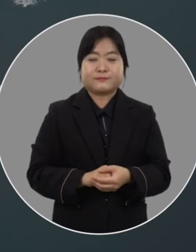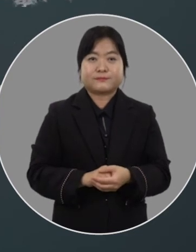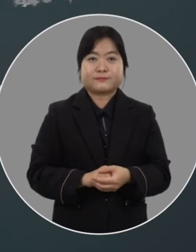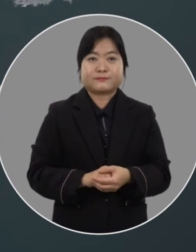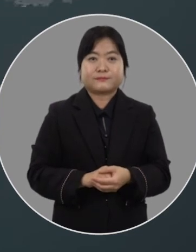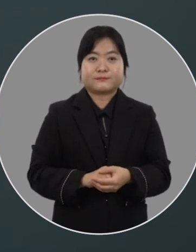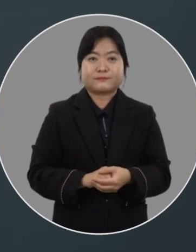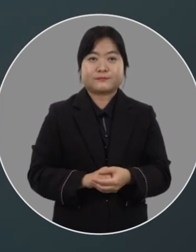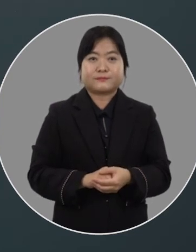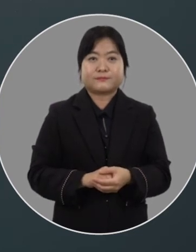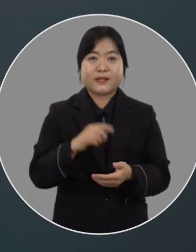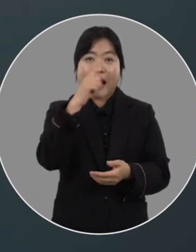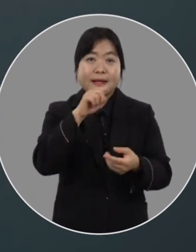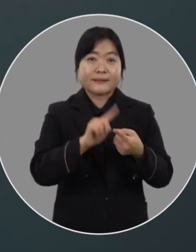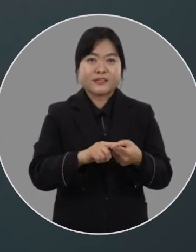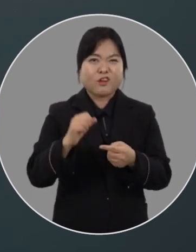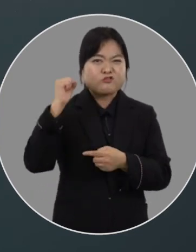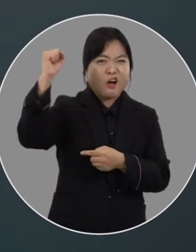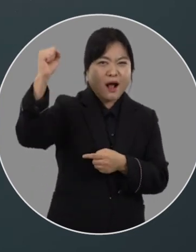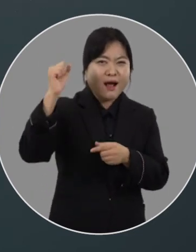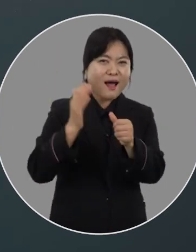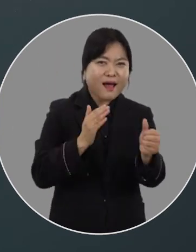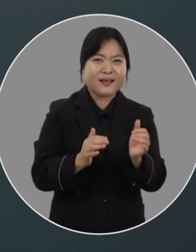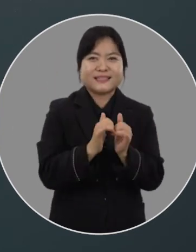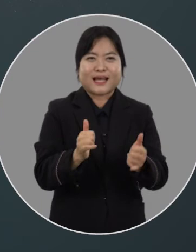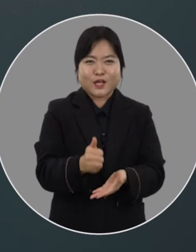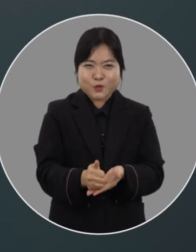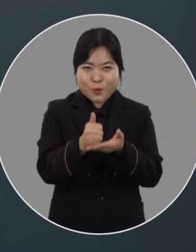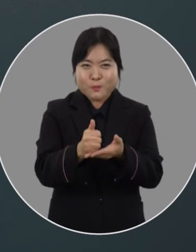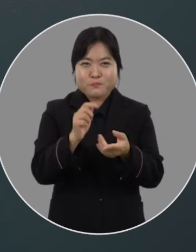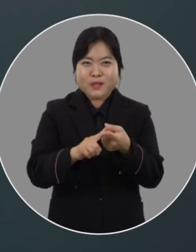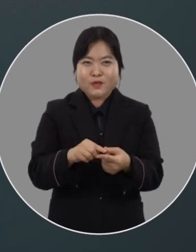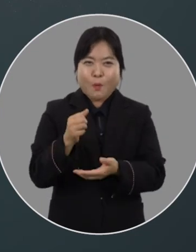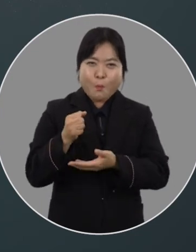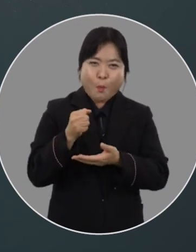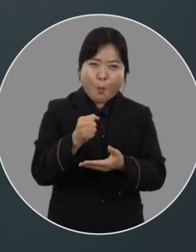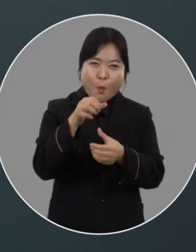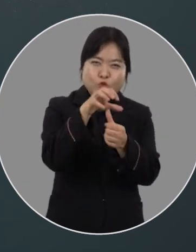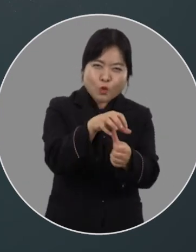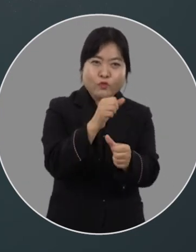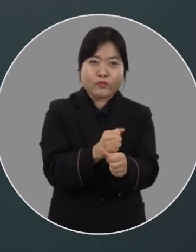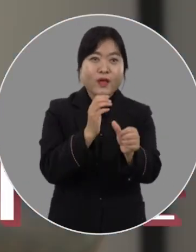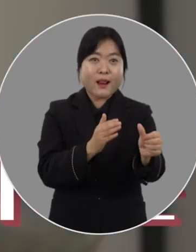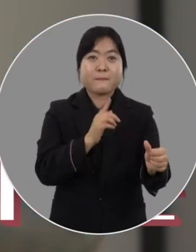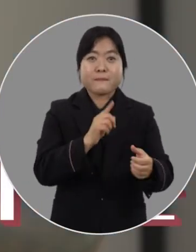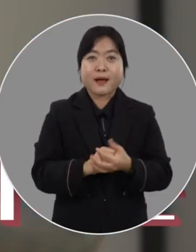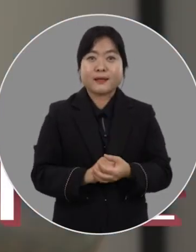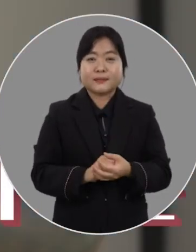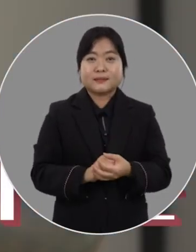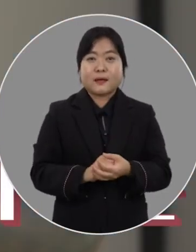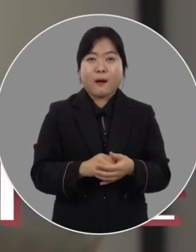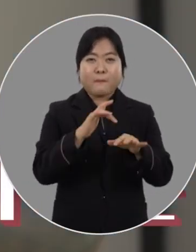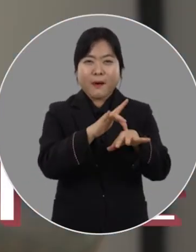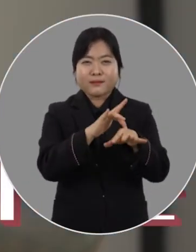der Menschen. 악에 대해 저항하라. 인간의 존엄을 보존하라. 무슨 뜻이었냐면 이 마녀